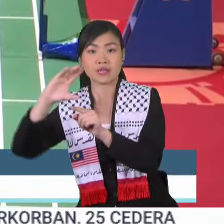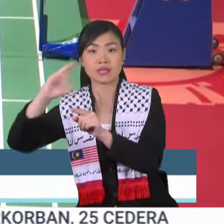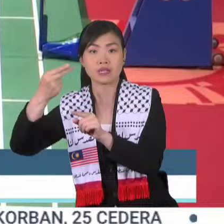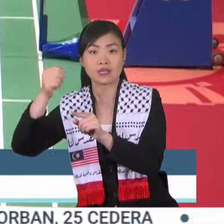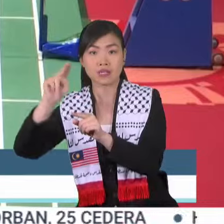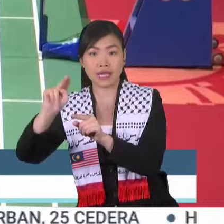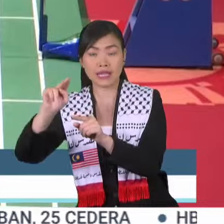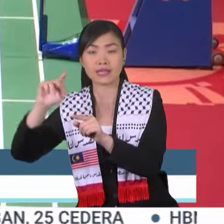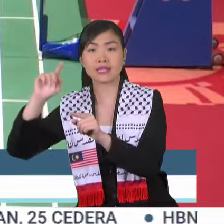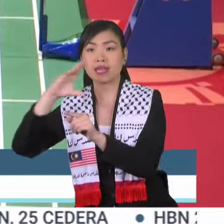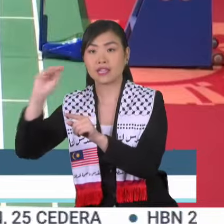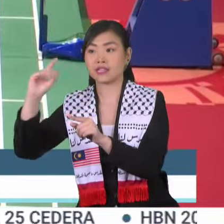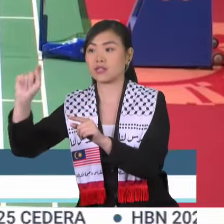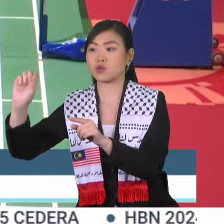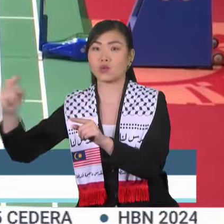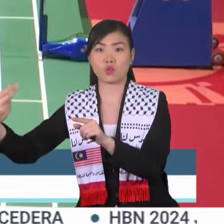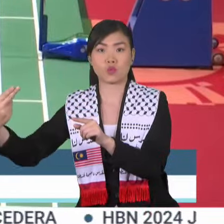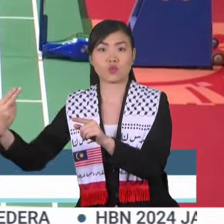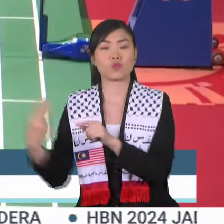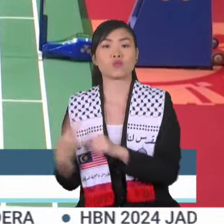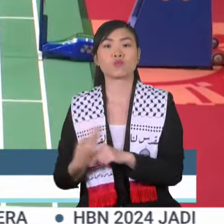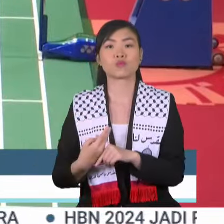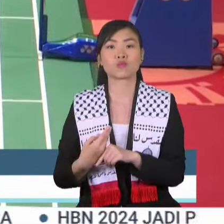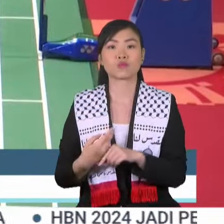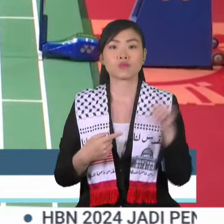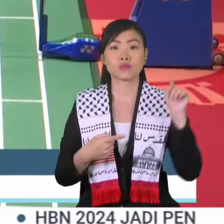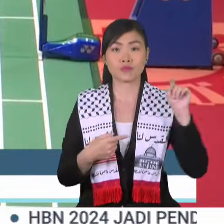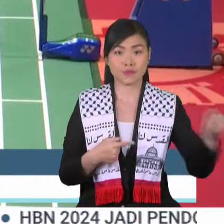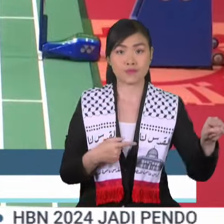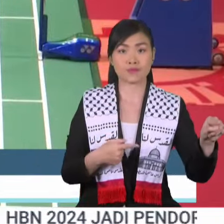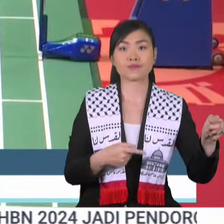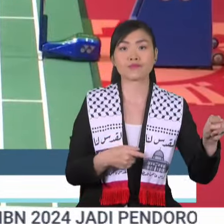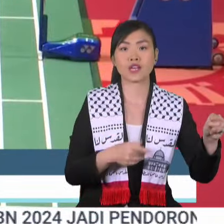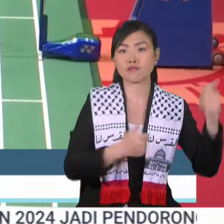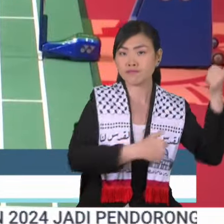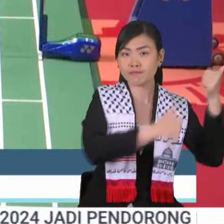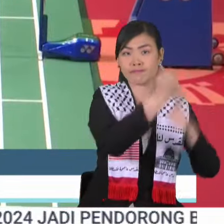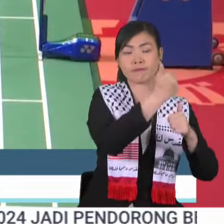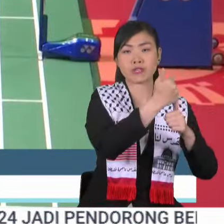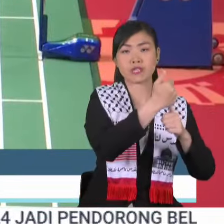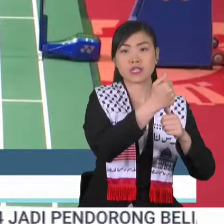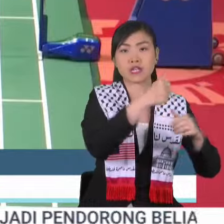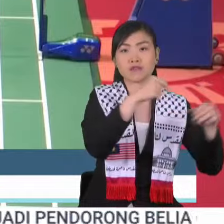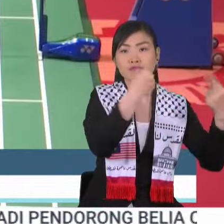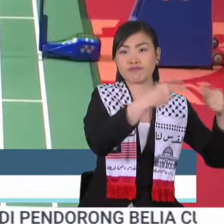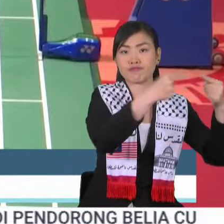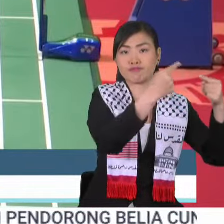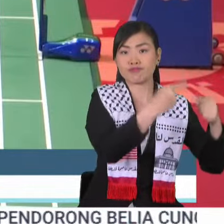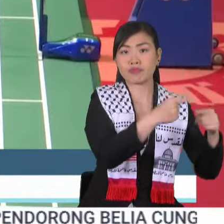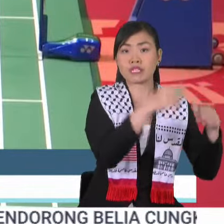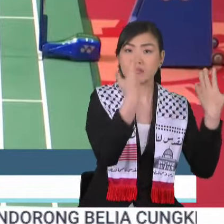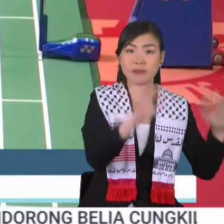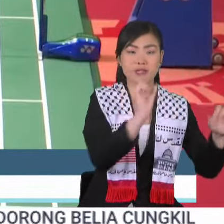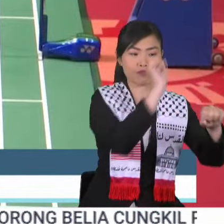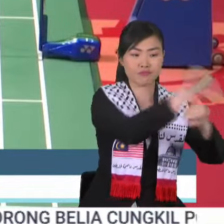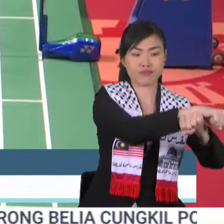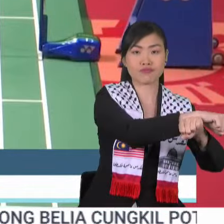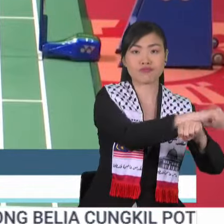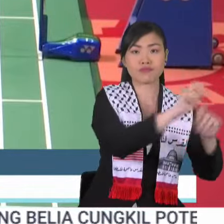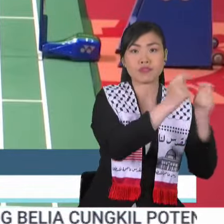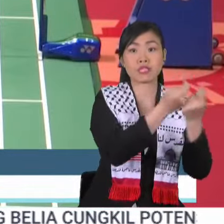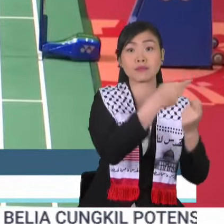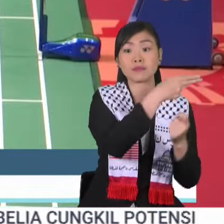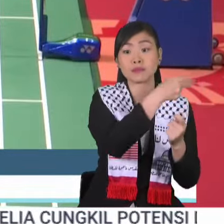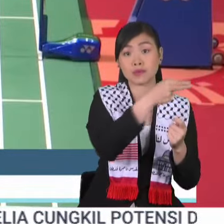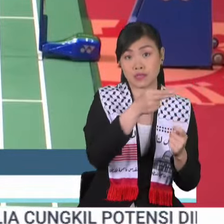Chen Tanji Toh Iwe. Soon Huat Chevon melakar kemenangan dalam aksi suku akhir selepas menewaskan